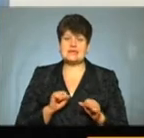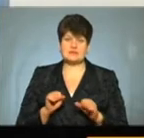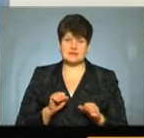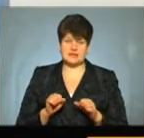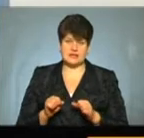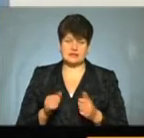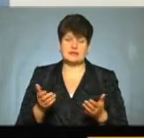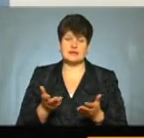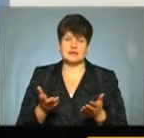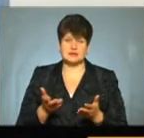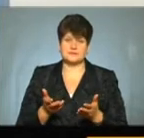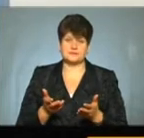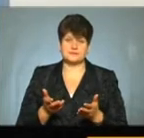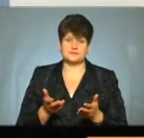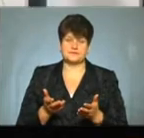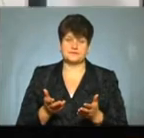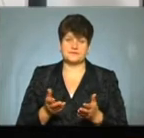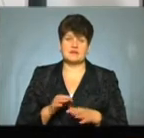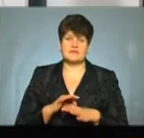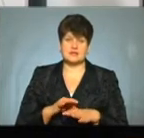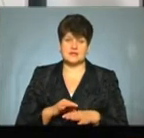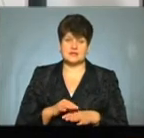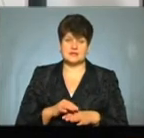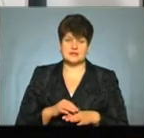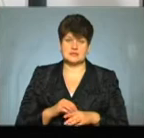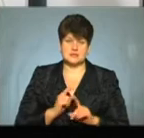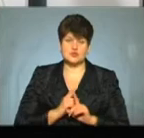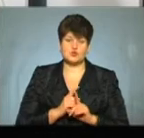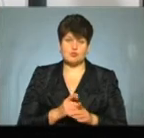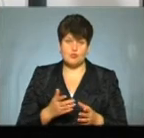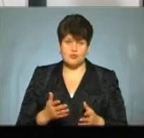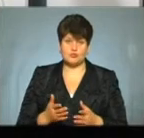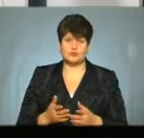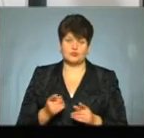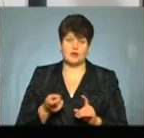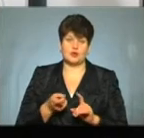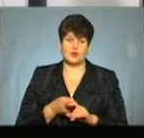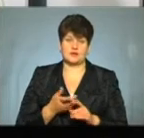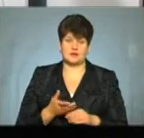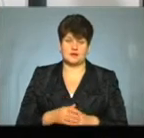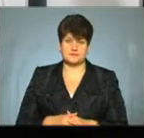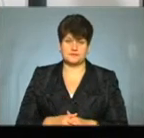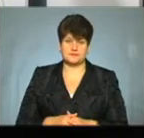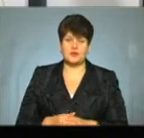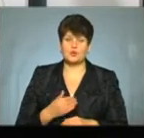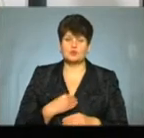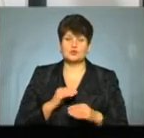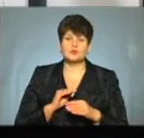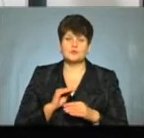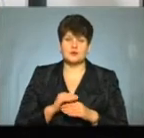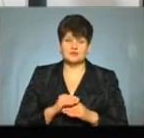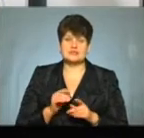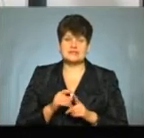який веде за собою, скажімо так. Тому і я доєдналася. Дякую, що хочу додати до слів Марини,